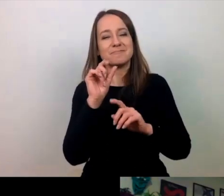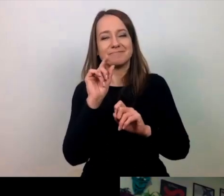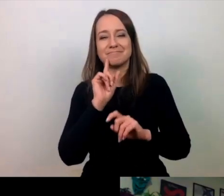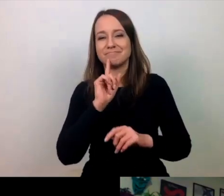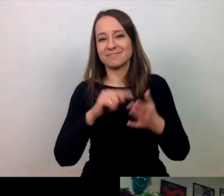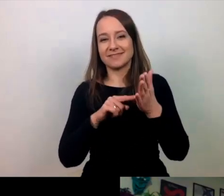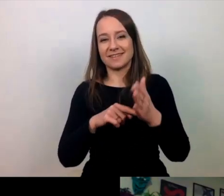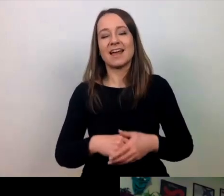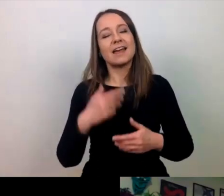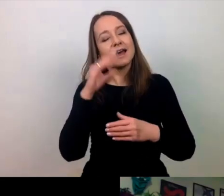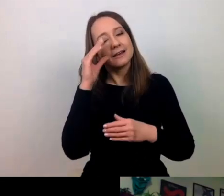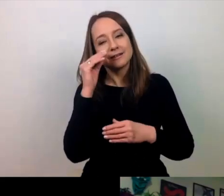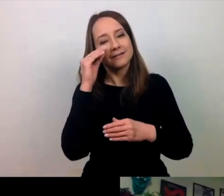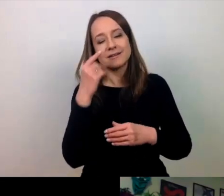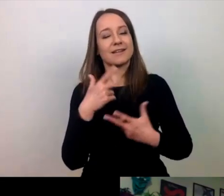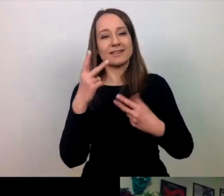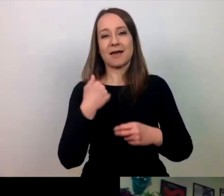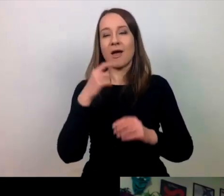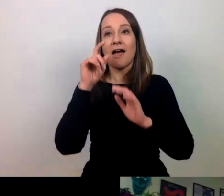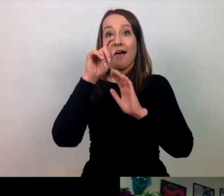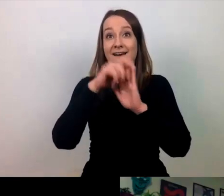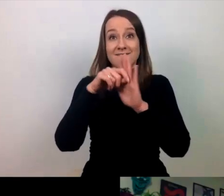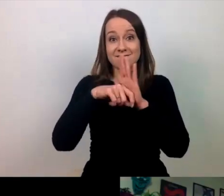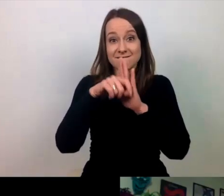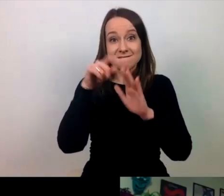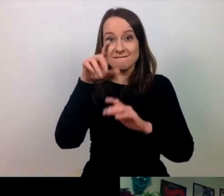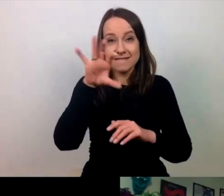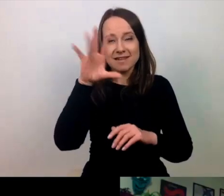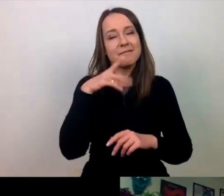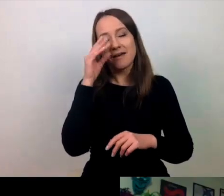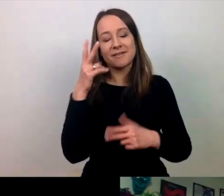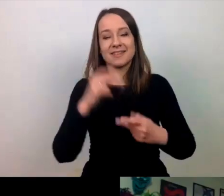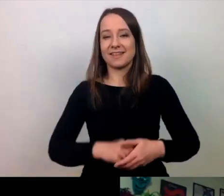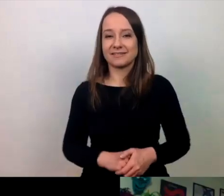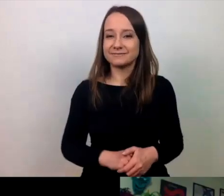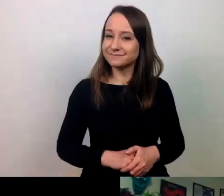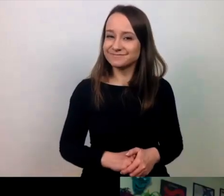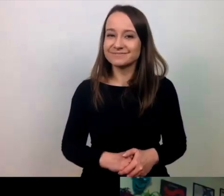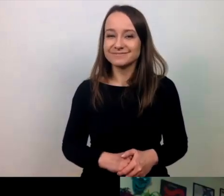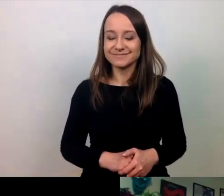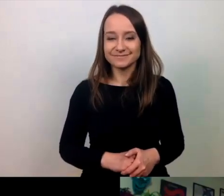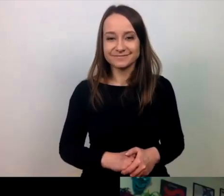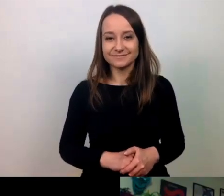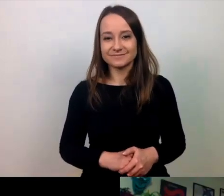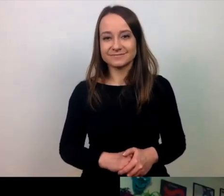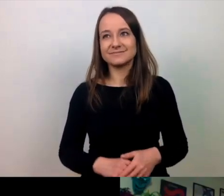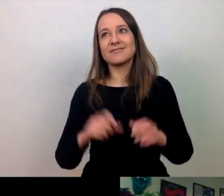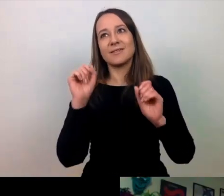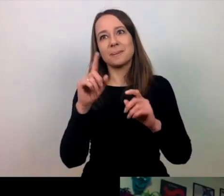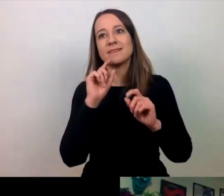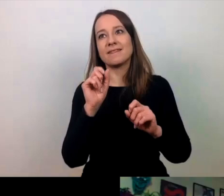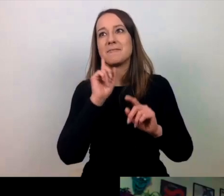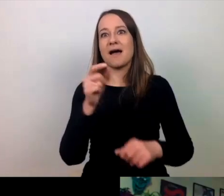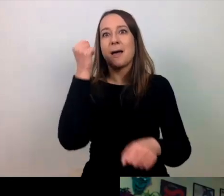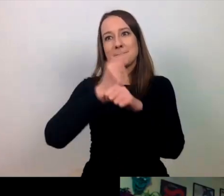powiedziała. Przysypiać nie, bo ja nie śpię na filmach. Nigdy mi się to nie zdarzyło. Super, bardzo proszę. No tak, trudno spać w pracy, potem szef